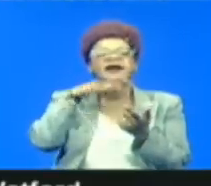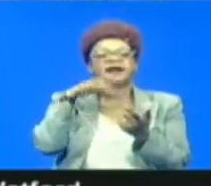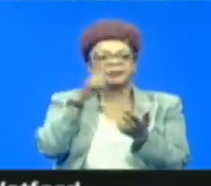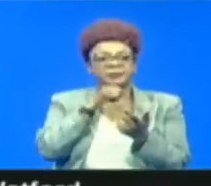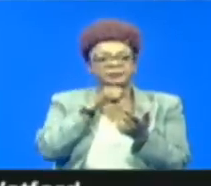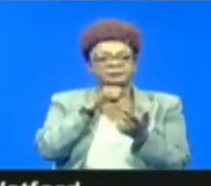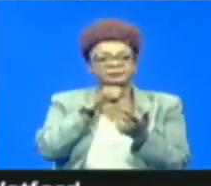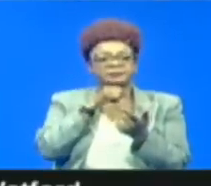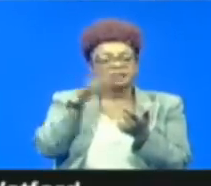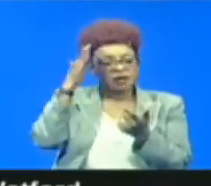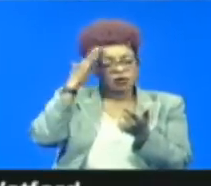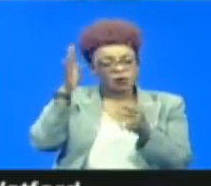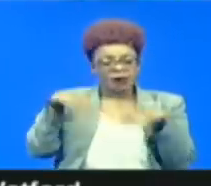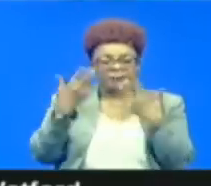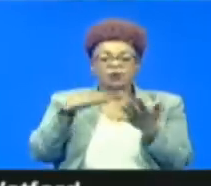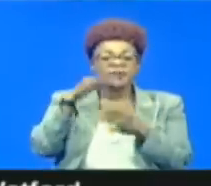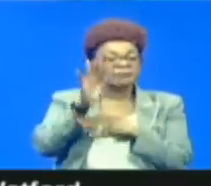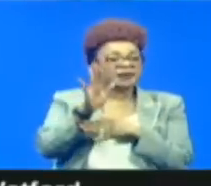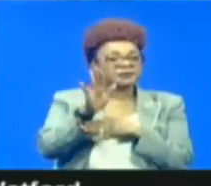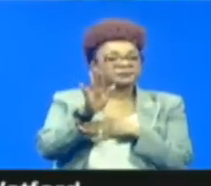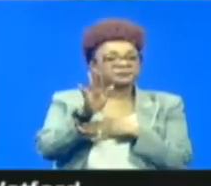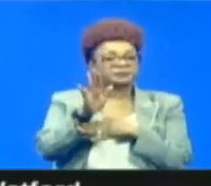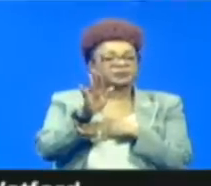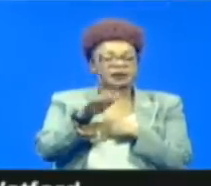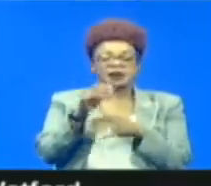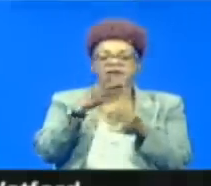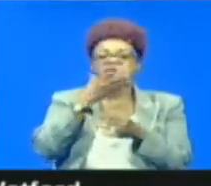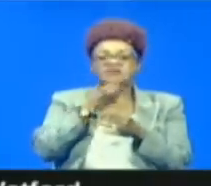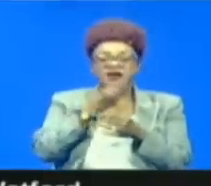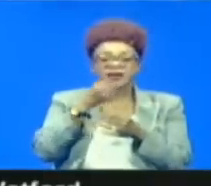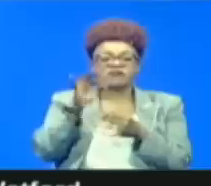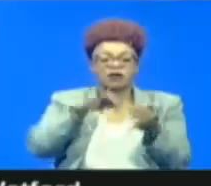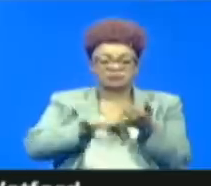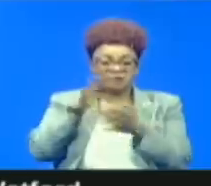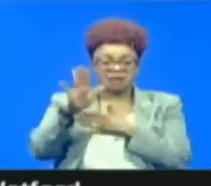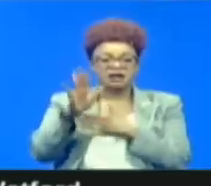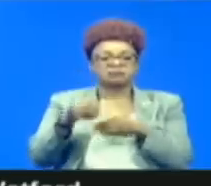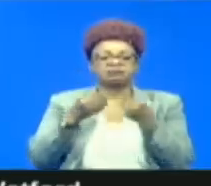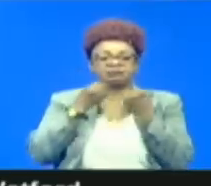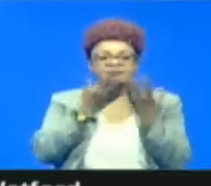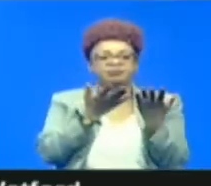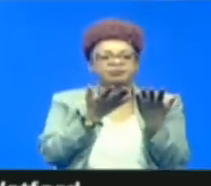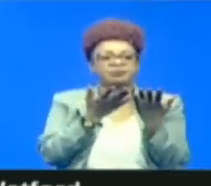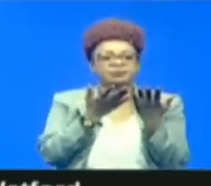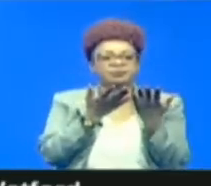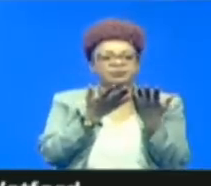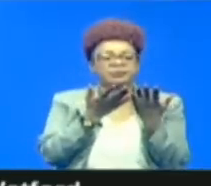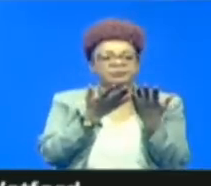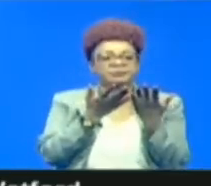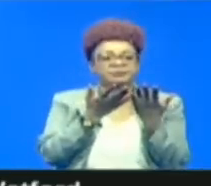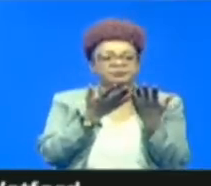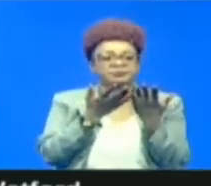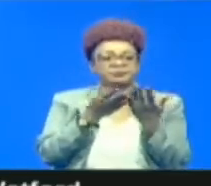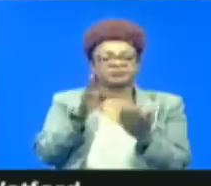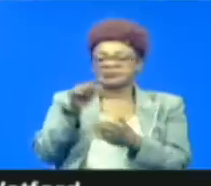walijua kuhusu kifo chake Jumapili na ni baba mkwe wa marehemu aliyewapatia habari hizo. Mary was a heartbeat of this family,